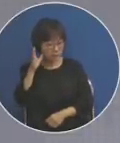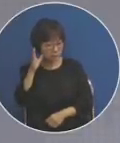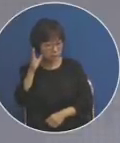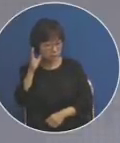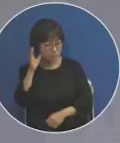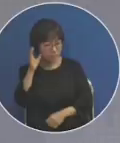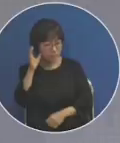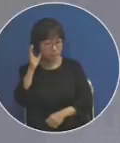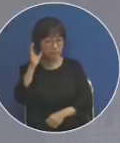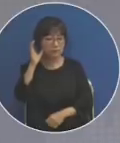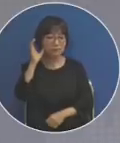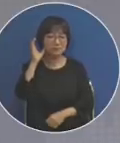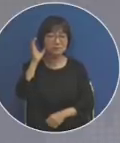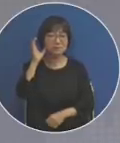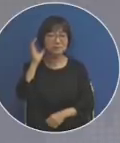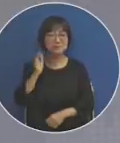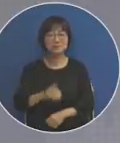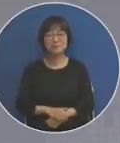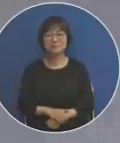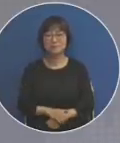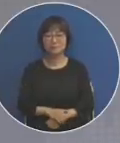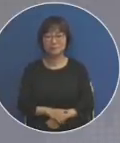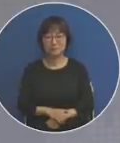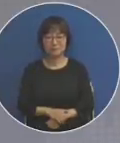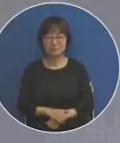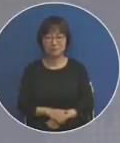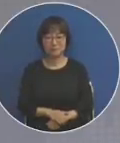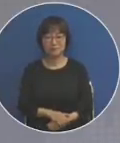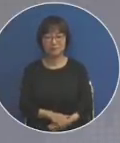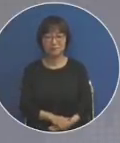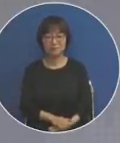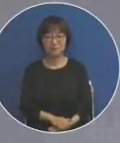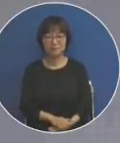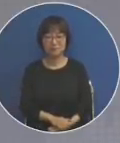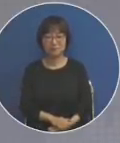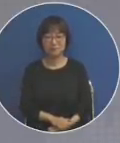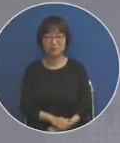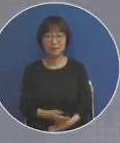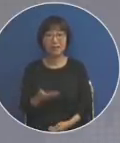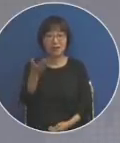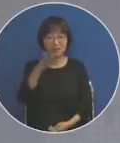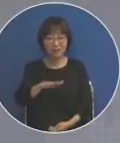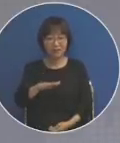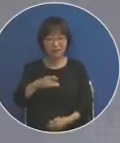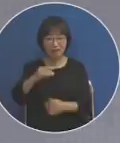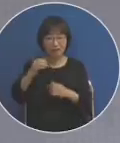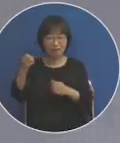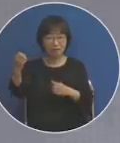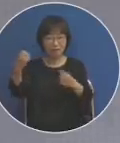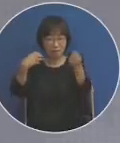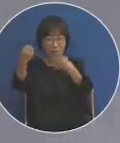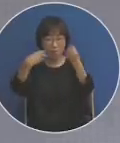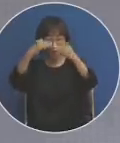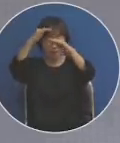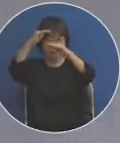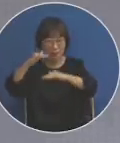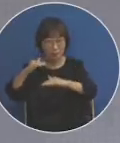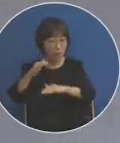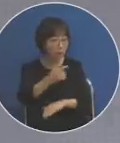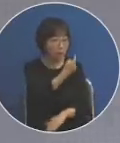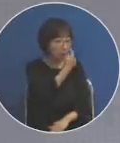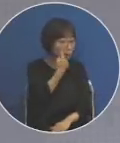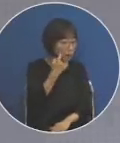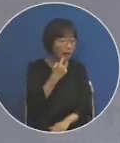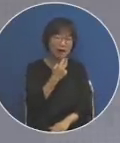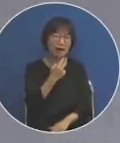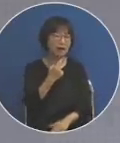say things just you know comfortable, but for me, I cannot do that. I have to think about that. 확인해 보면 아니에요. But later when I confirm it, it's incorrect. 또 조금